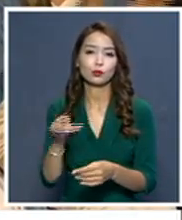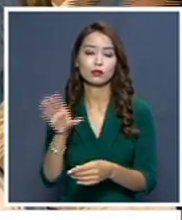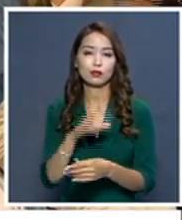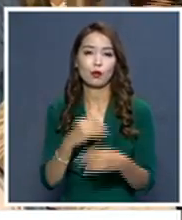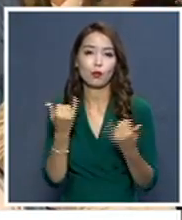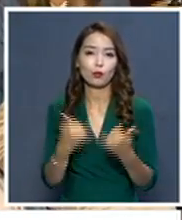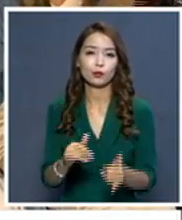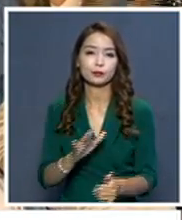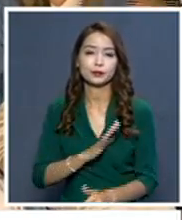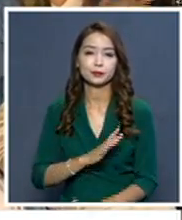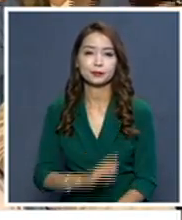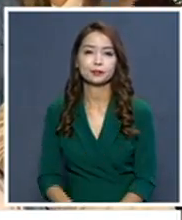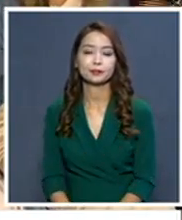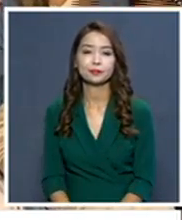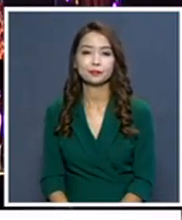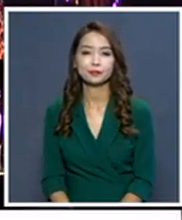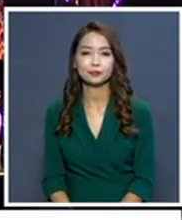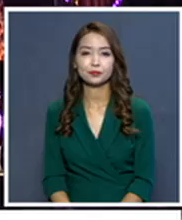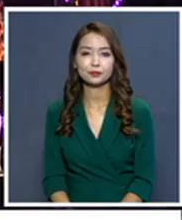серпілтті.